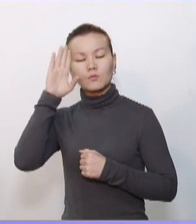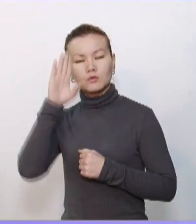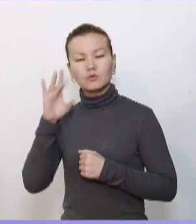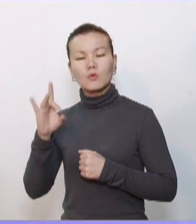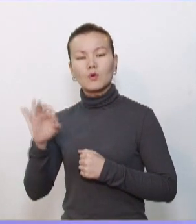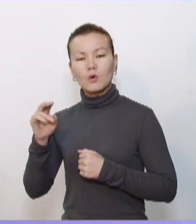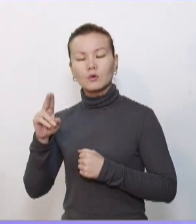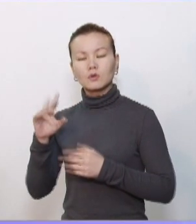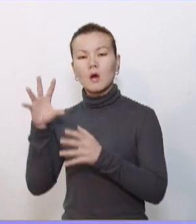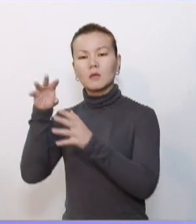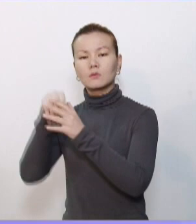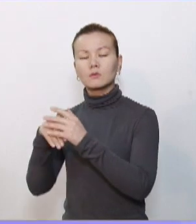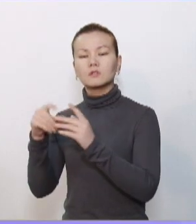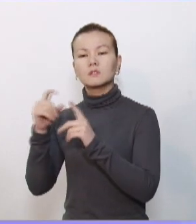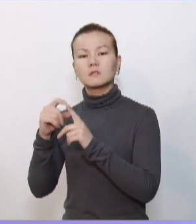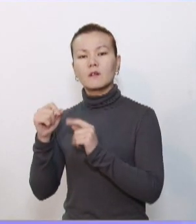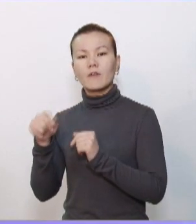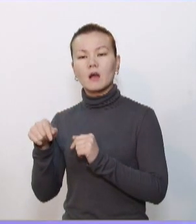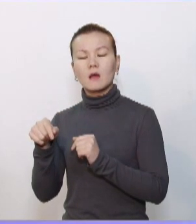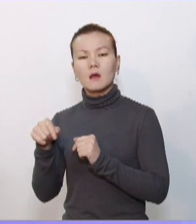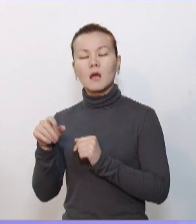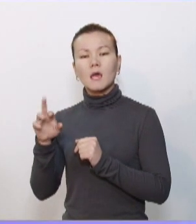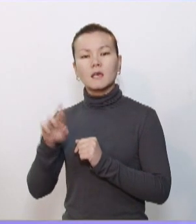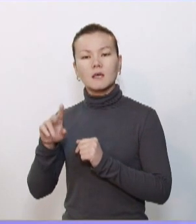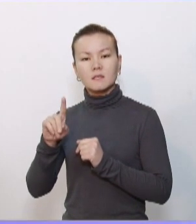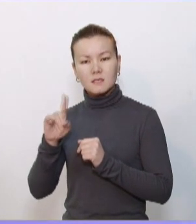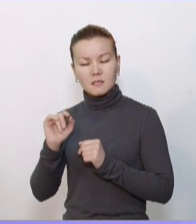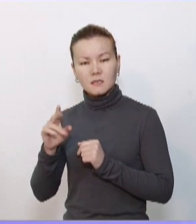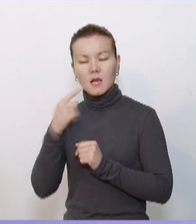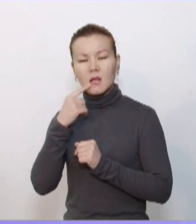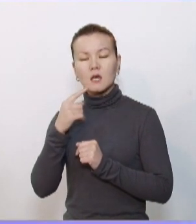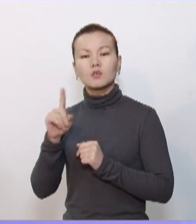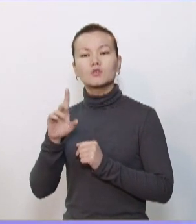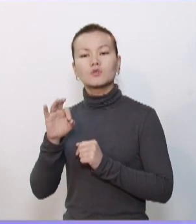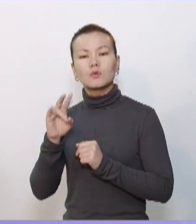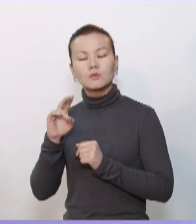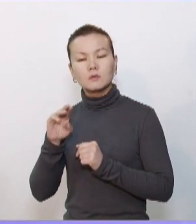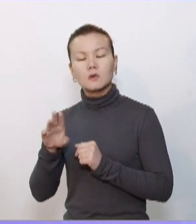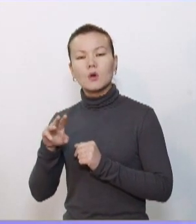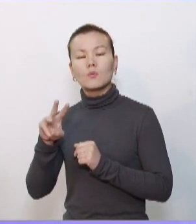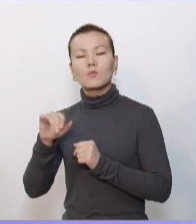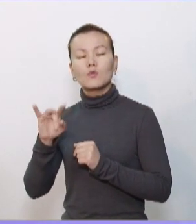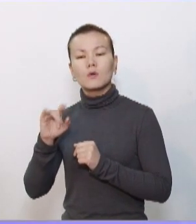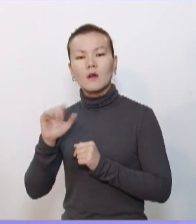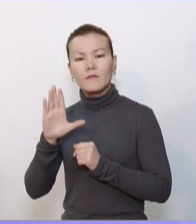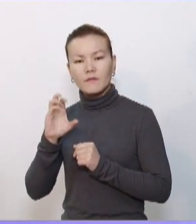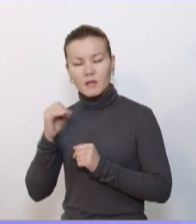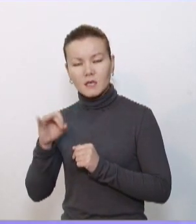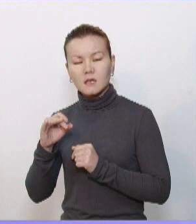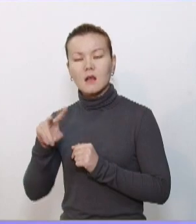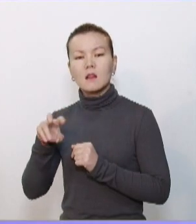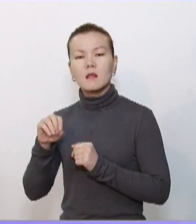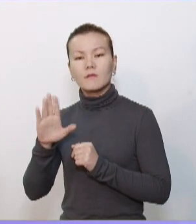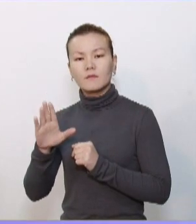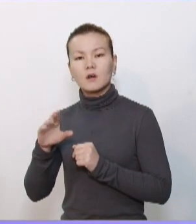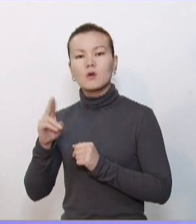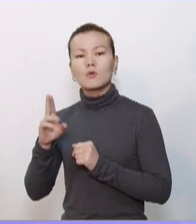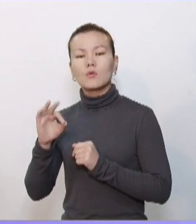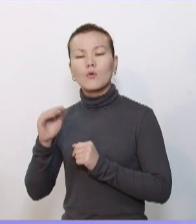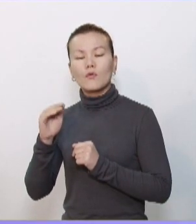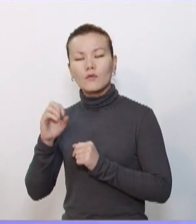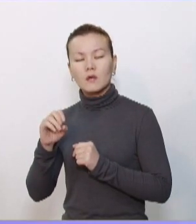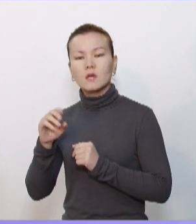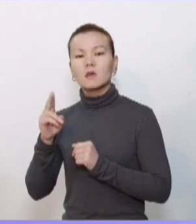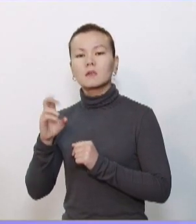мужскому роду относятся слова «язык», «зонт», «муравей», «лев», «кофе»,